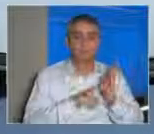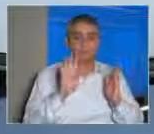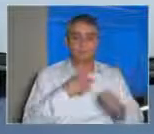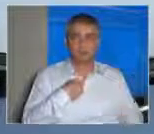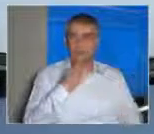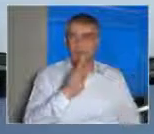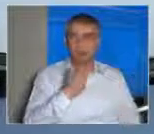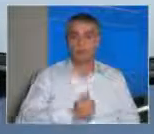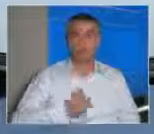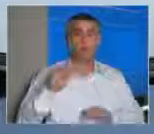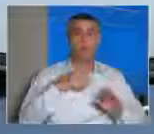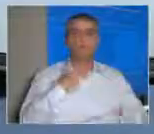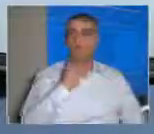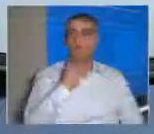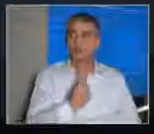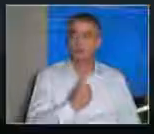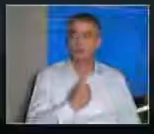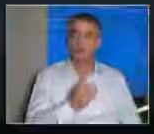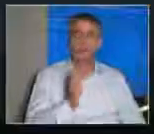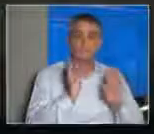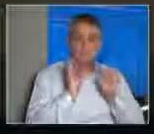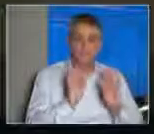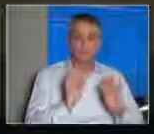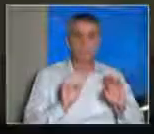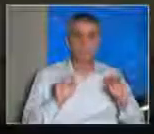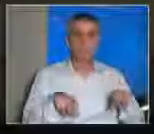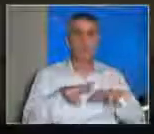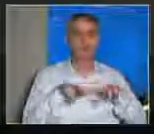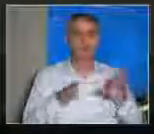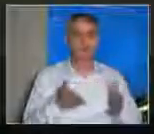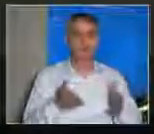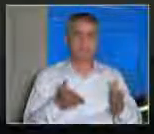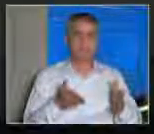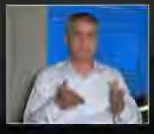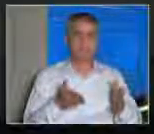אני אומר את זה, לזכות ראש הממשלה אני אומר את זה, שבאמת השתלטו על המצב